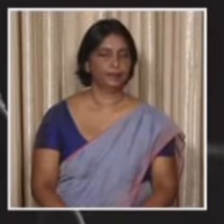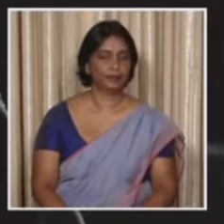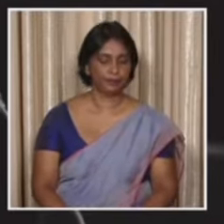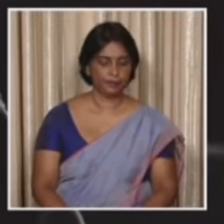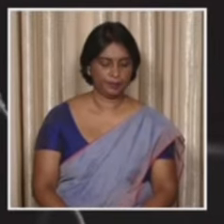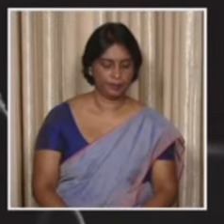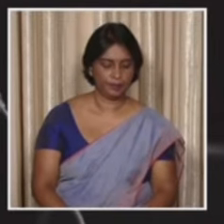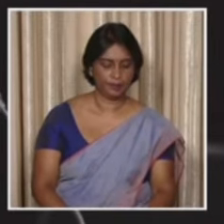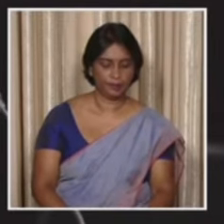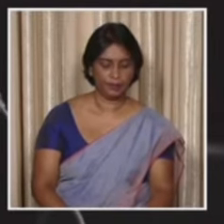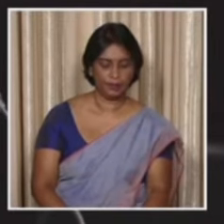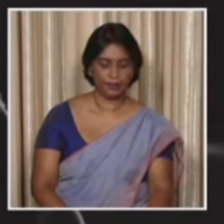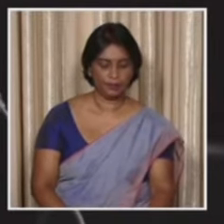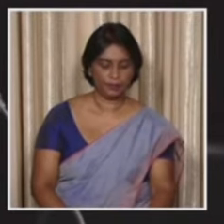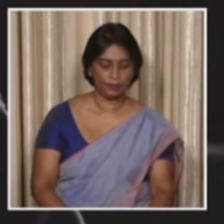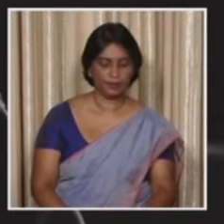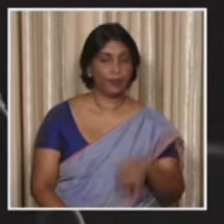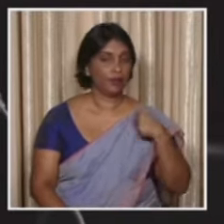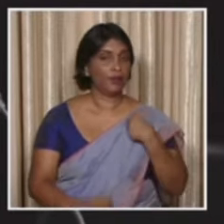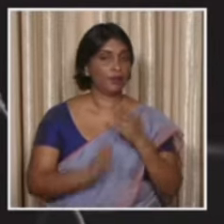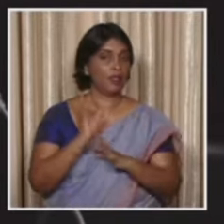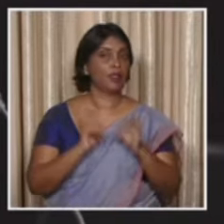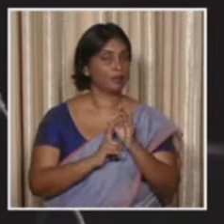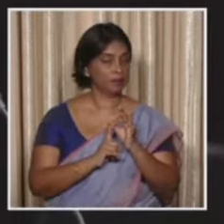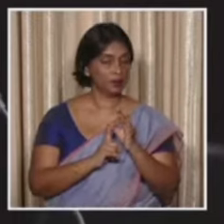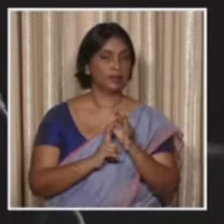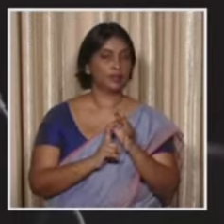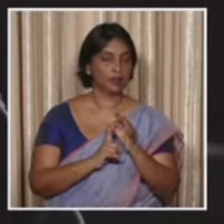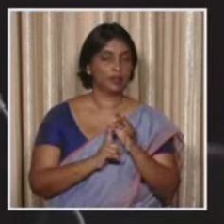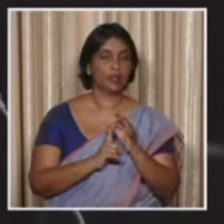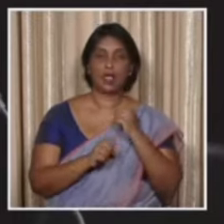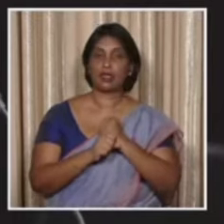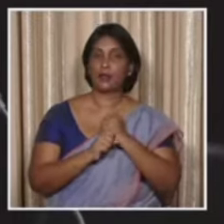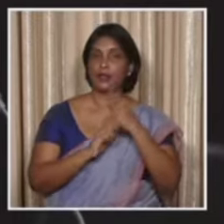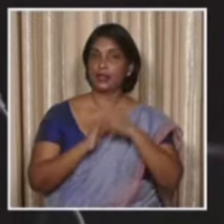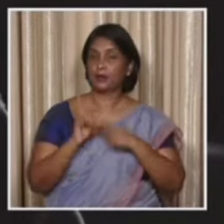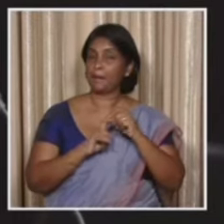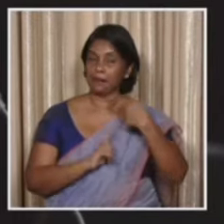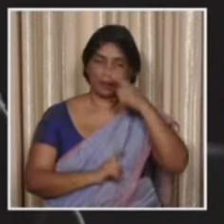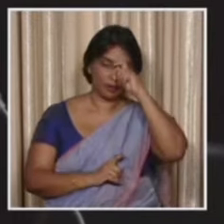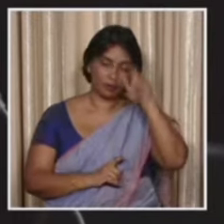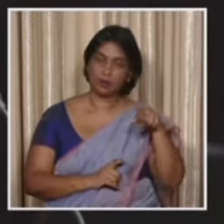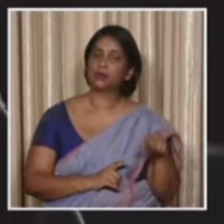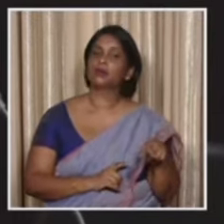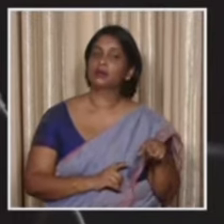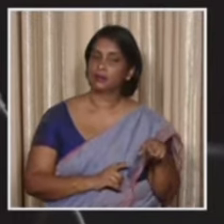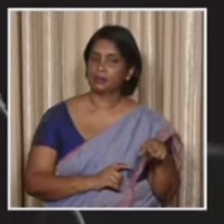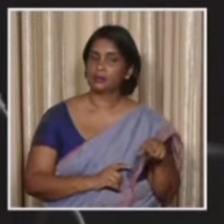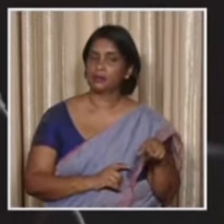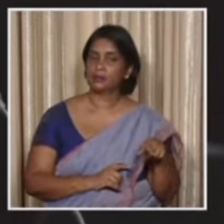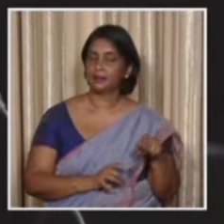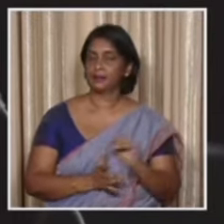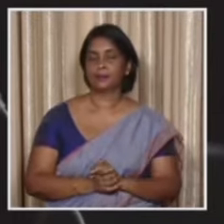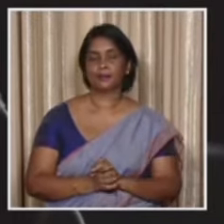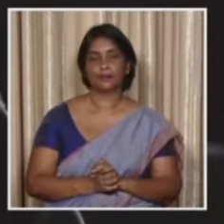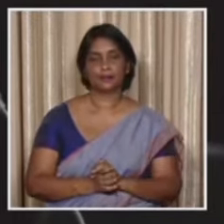முதலமைச்சர் காமினி ஜெயவிக்ரம பெரேரா அவர்களின் ஒரு சகாவாக, அவரோடு